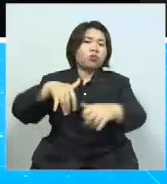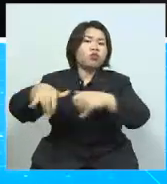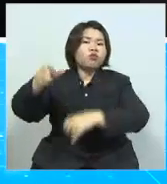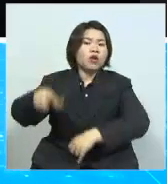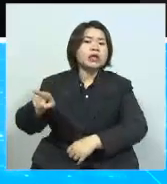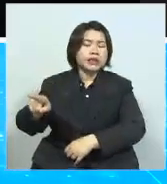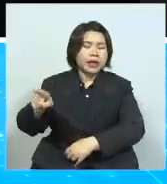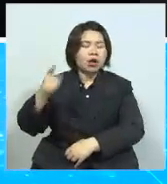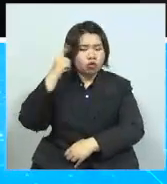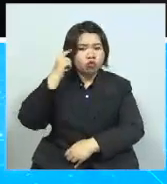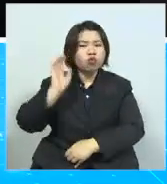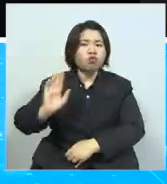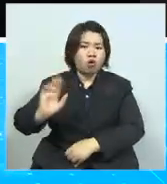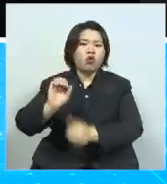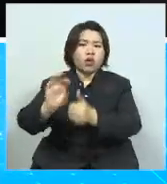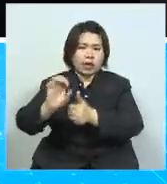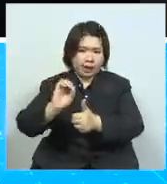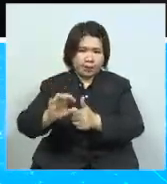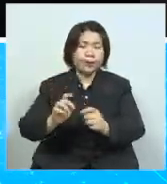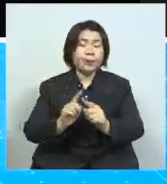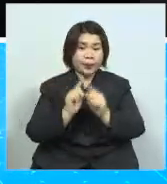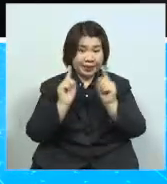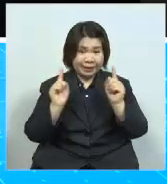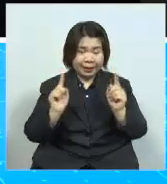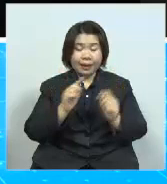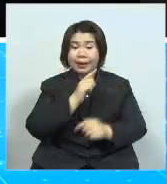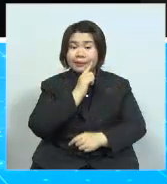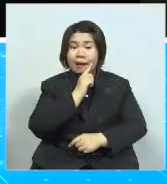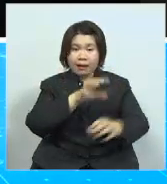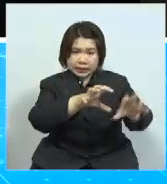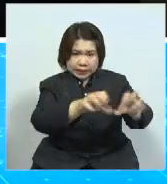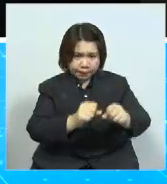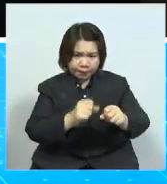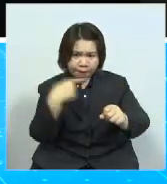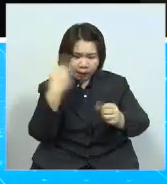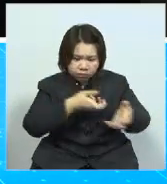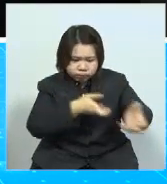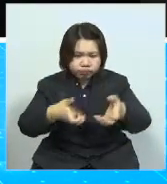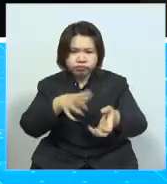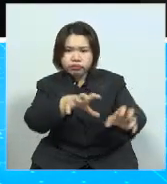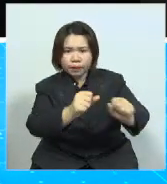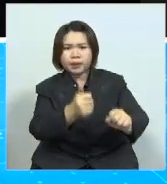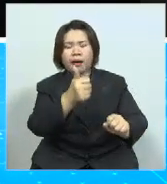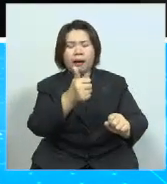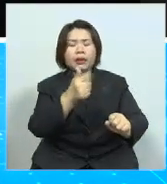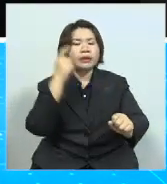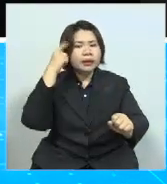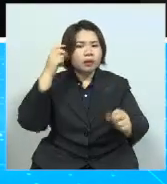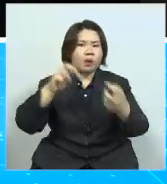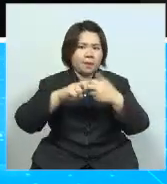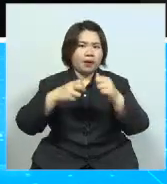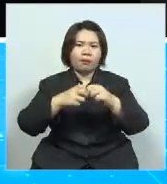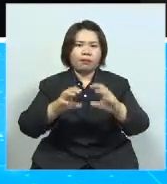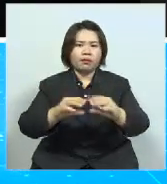ครับแต่ข้อสำคัญคือถ้าหากได้ตัวคนร้ายก็ที่จะทำให้เรื่องราวมัน